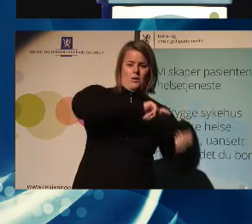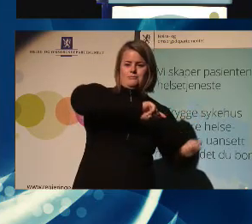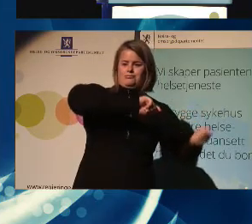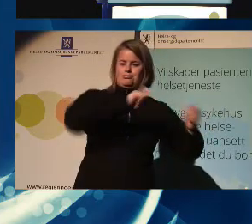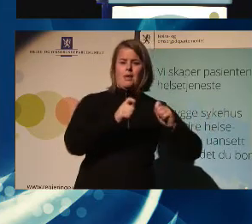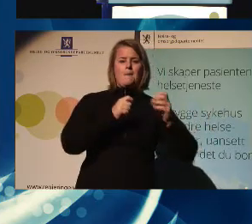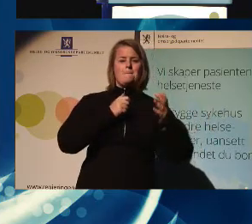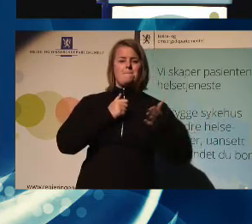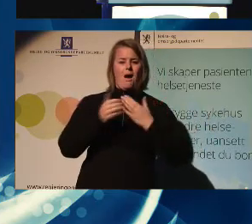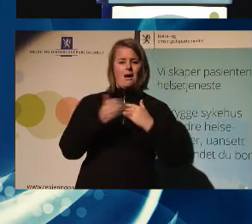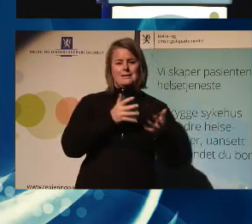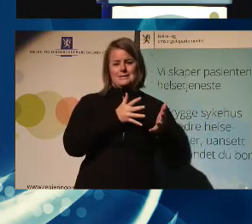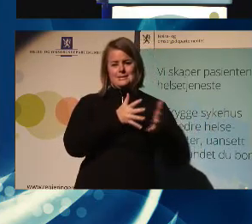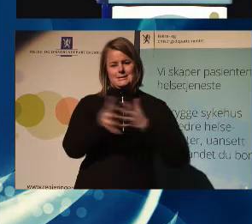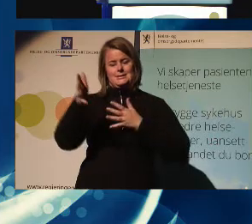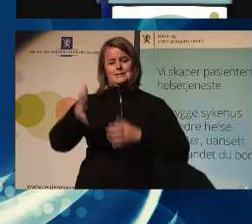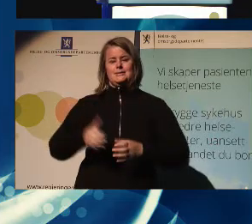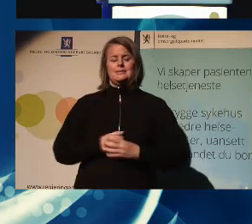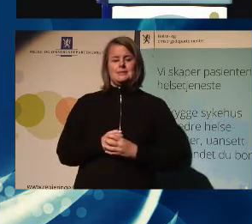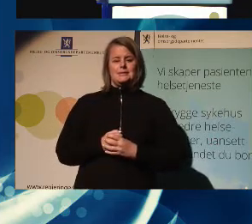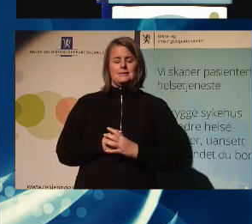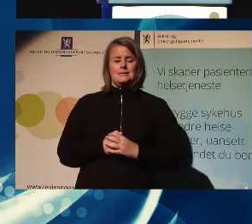ut i praksis.